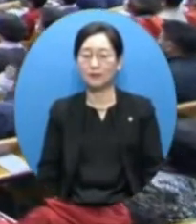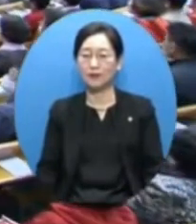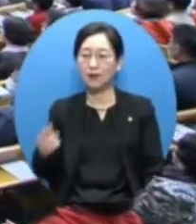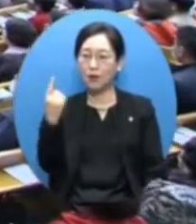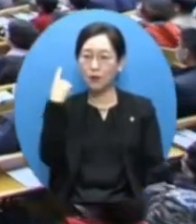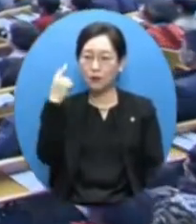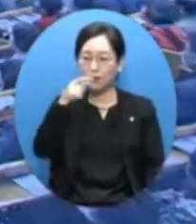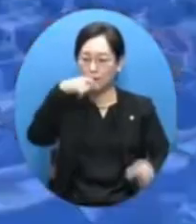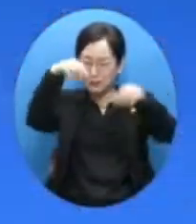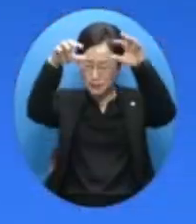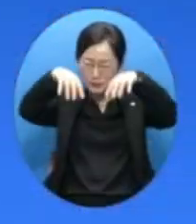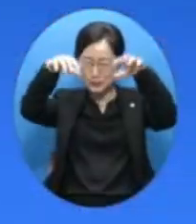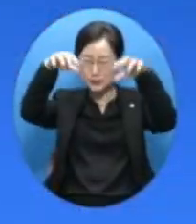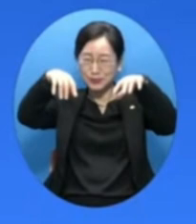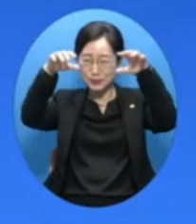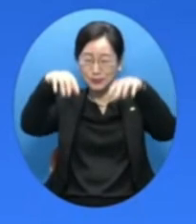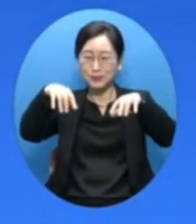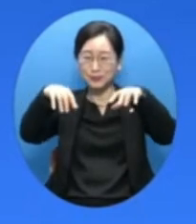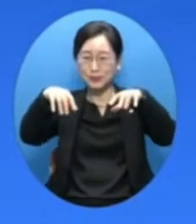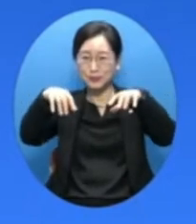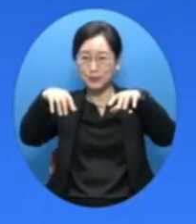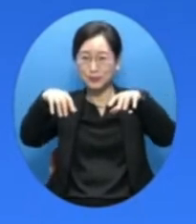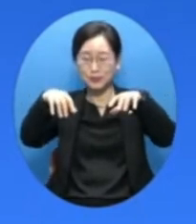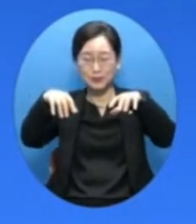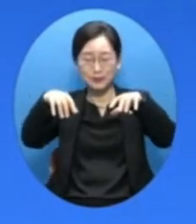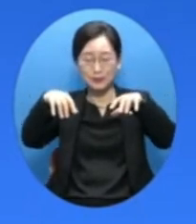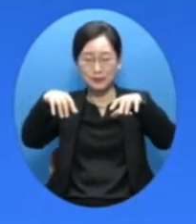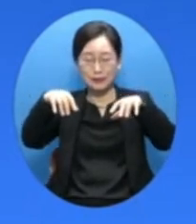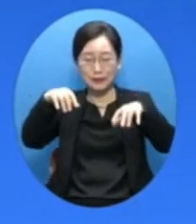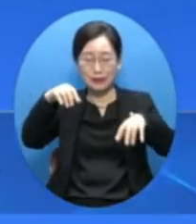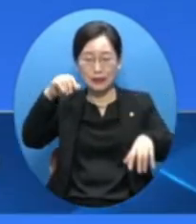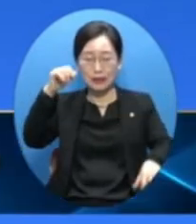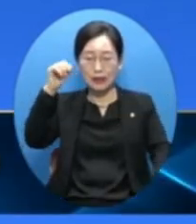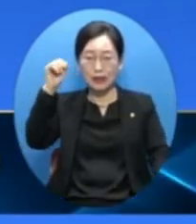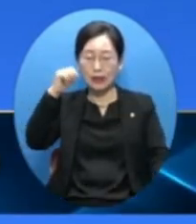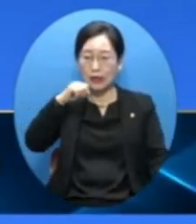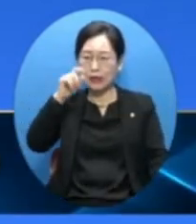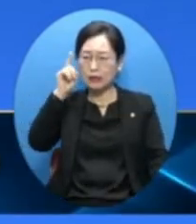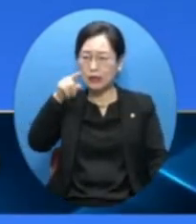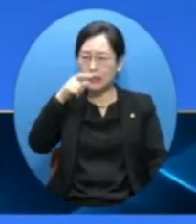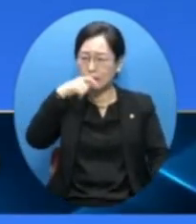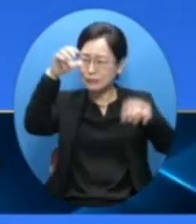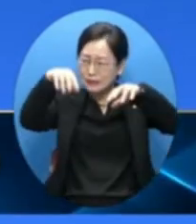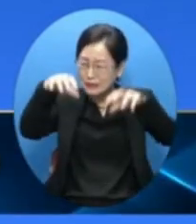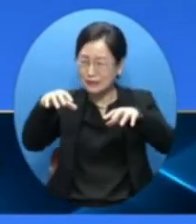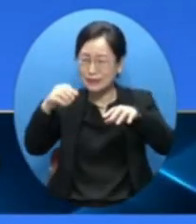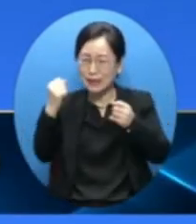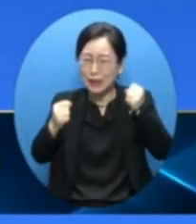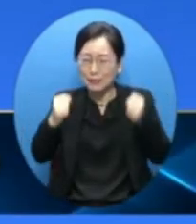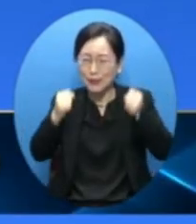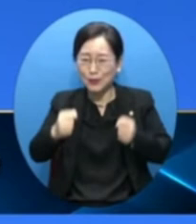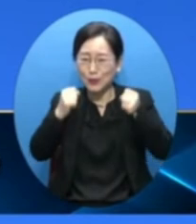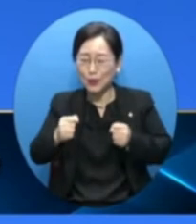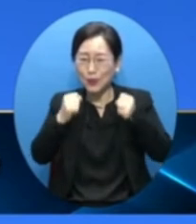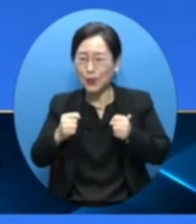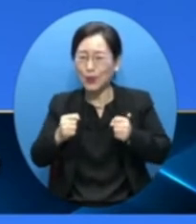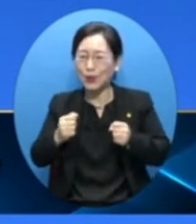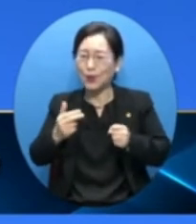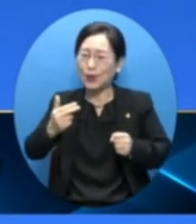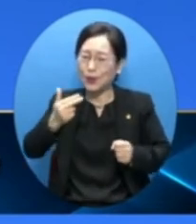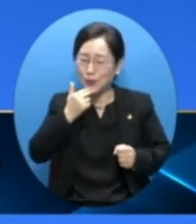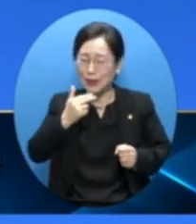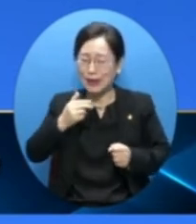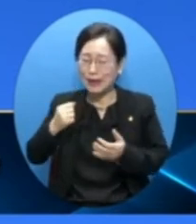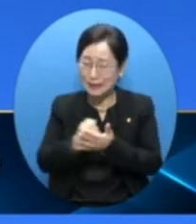어저께 비가 와가지고 아 내일이 마라톤을 하는데 내일 비가 왔으면 마라톤 하는 사람들이 길을 안 막을 텐데